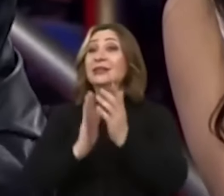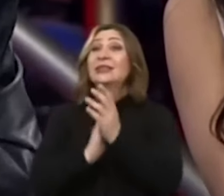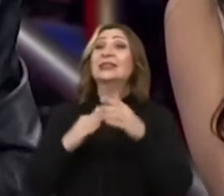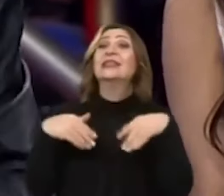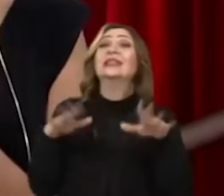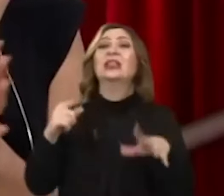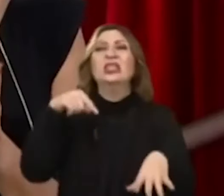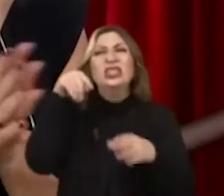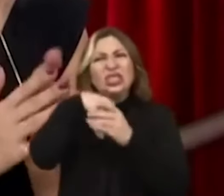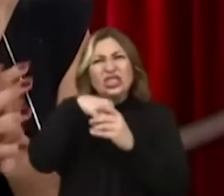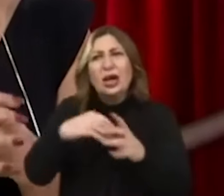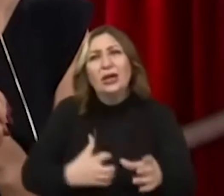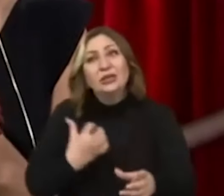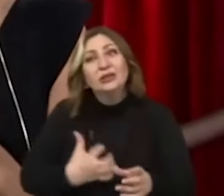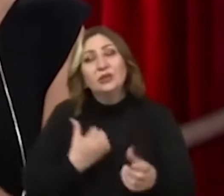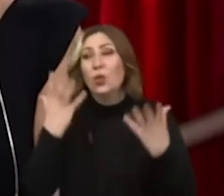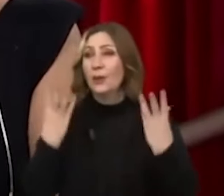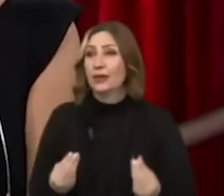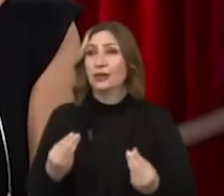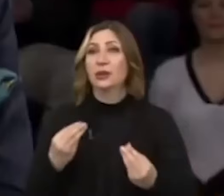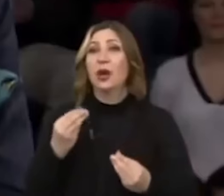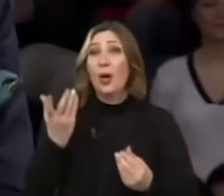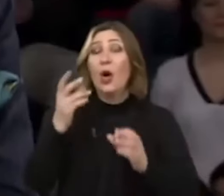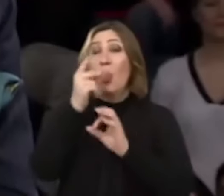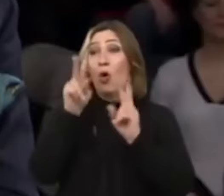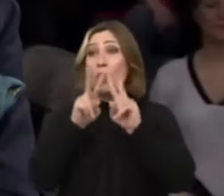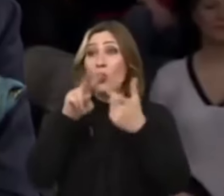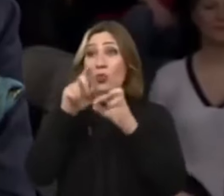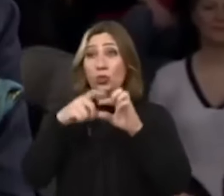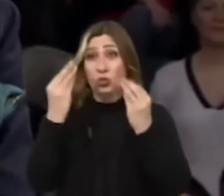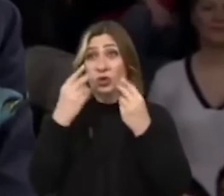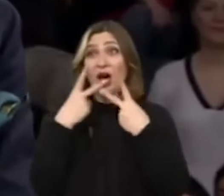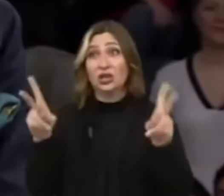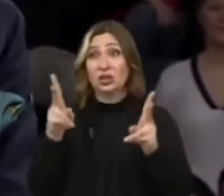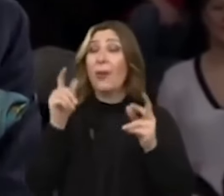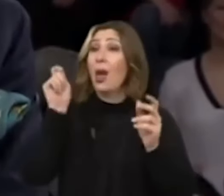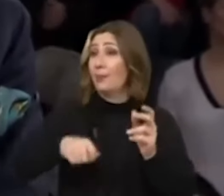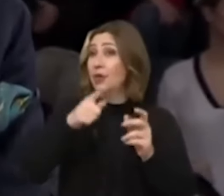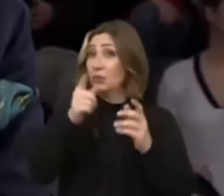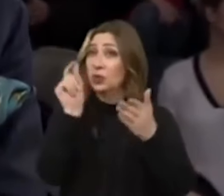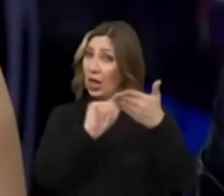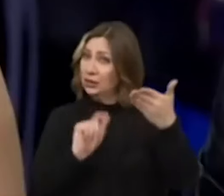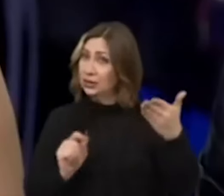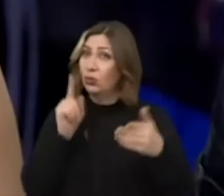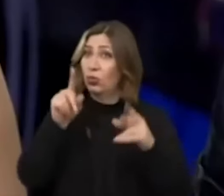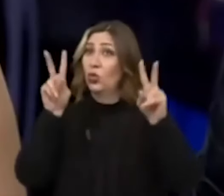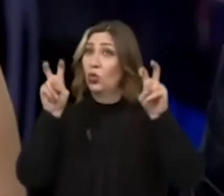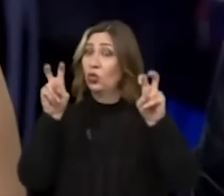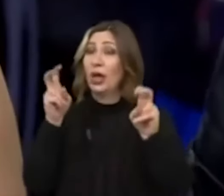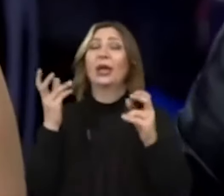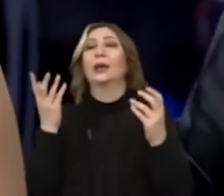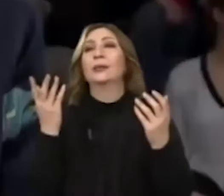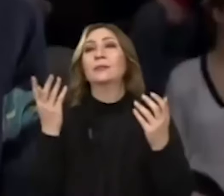tempo. İçinde o acıyı yaşayabilirsin. Çok eğleniyoruz. Çok, evet. Ama Ömür de çok güzel açıklamalar yaptı. Muhakkak, köşesinde de yazdı tabii bunu. Ki. Ve bu konuya ne